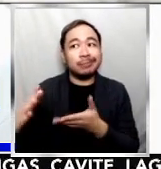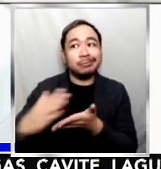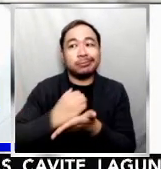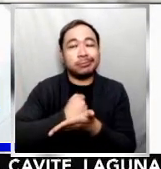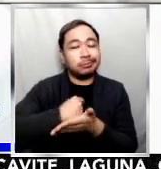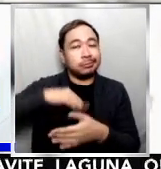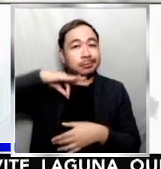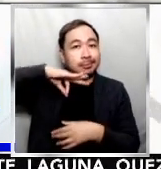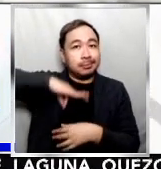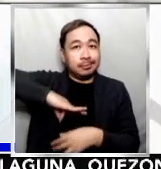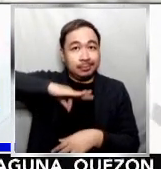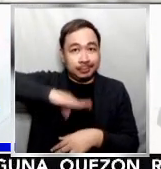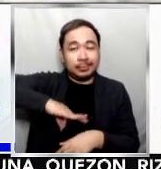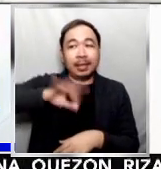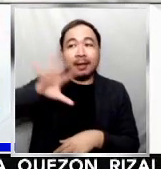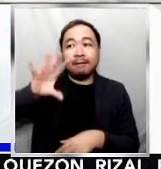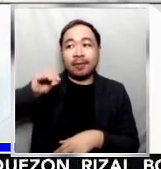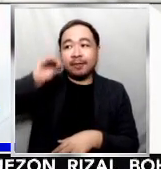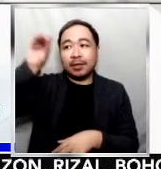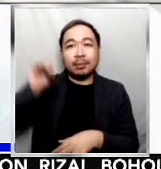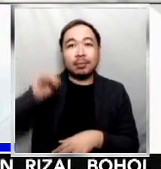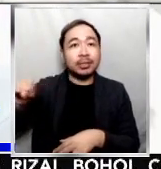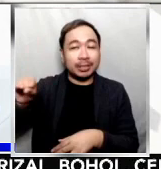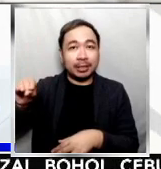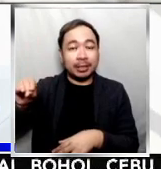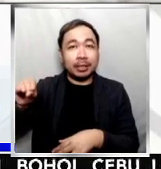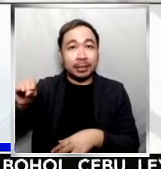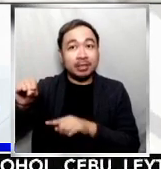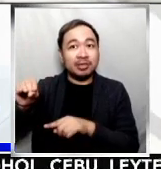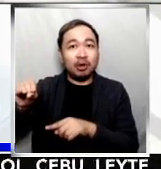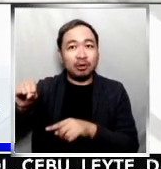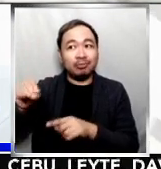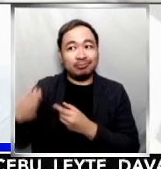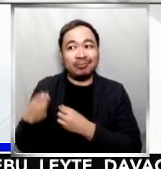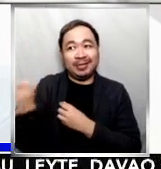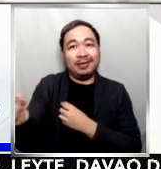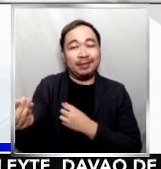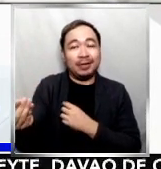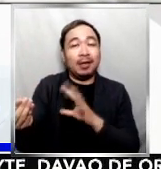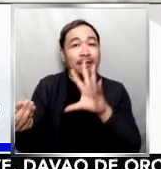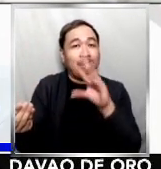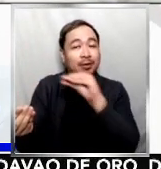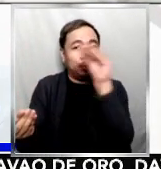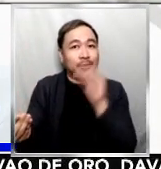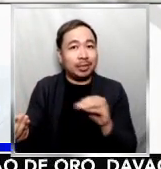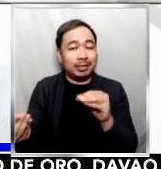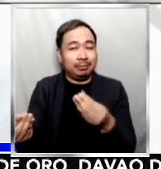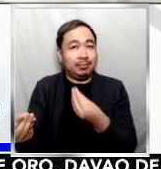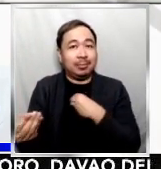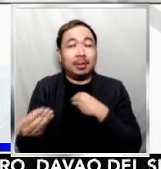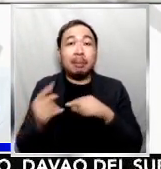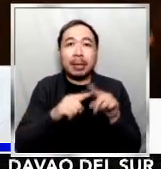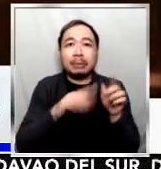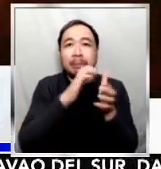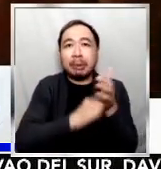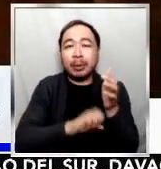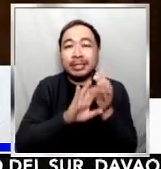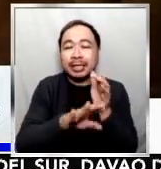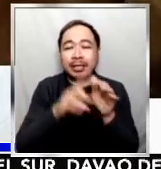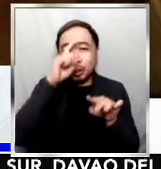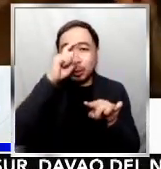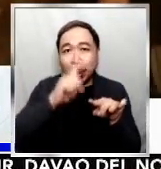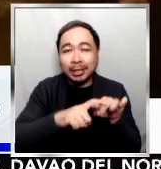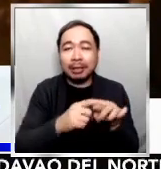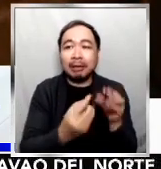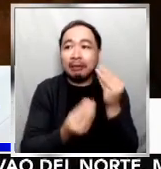dun sa kalahati, nagbabawas pa yun ng bayad sa upa at saka sa pagkain nila pang-araw-araw. Mahalaga raw